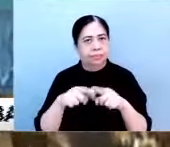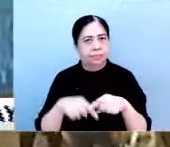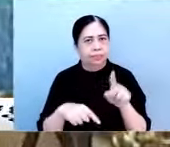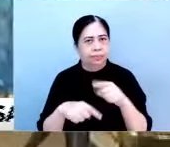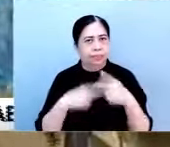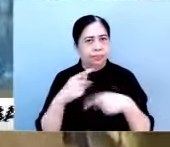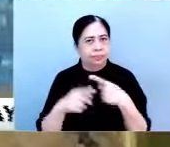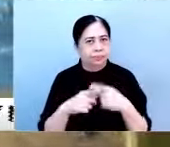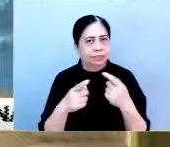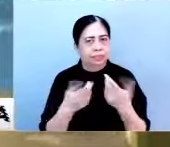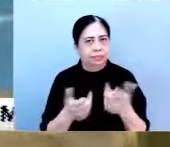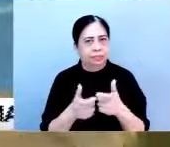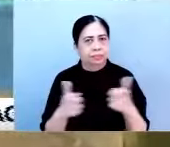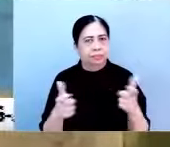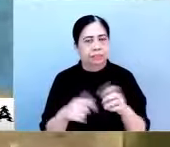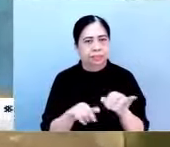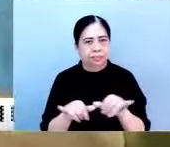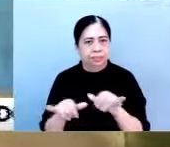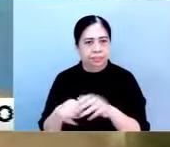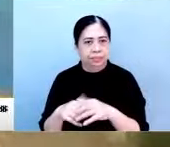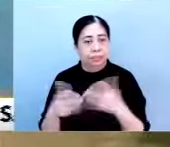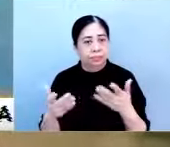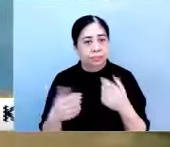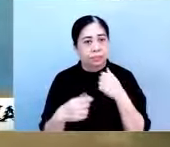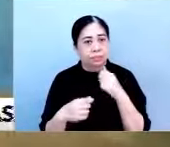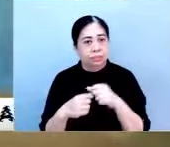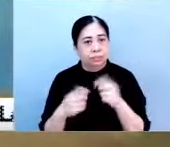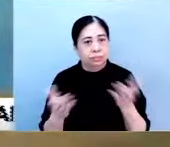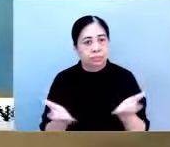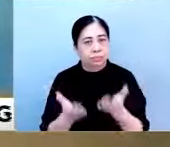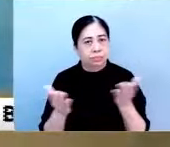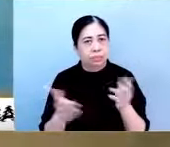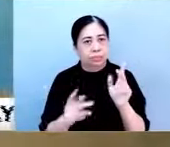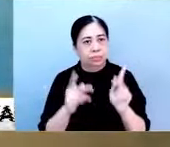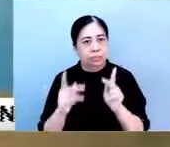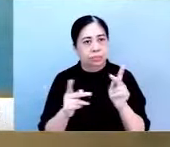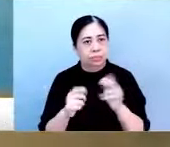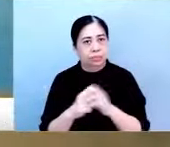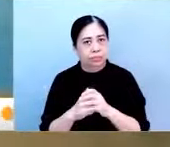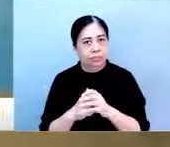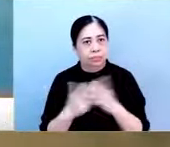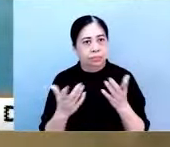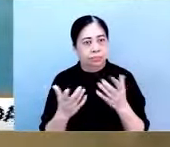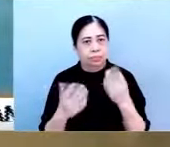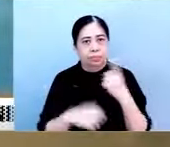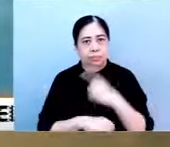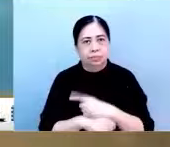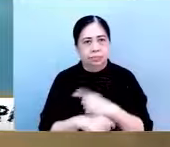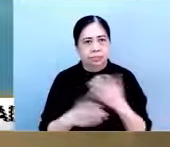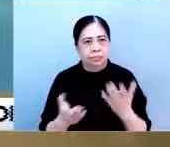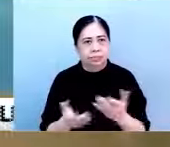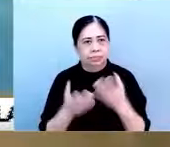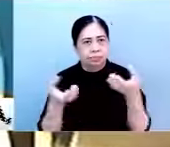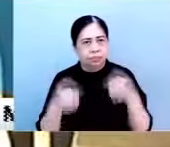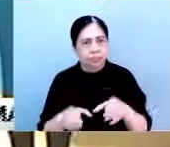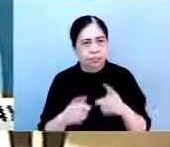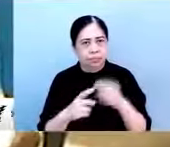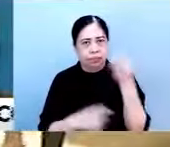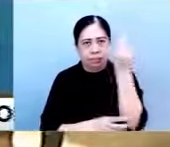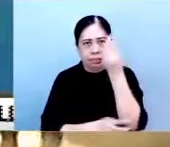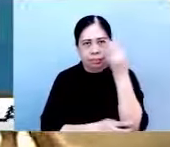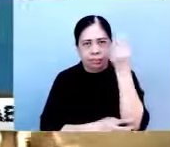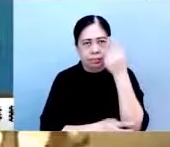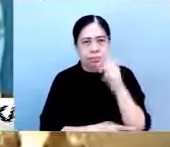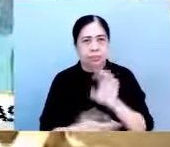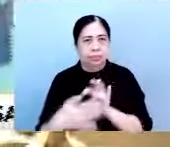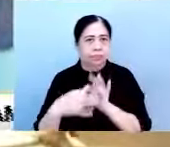klase. Bagamat Valentine's nga ngayong araw ay inudyok pa rin ng simbahan ng mga deboto ng araw na ito ay pagkakataon para magdilay-dilay sa ating